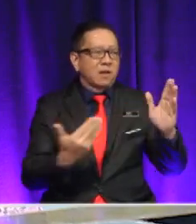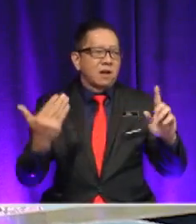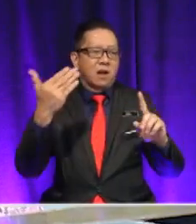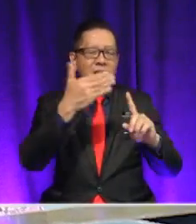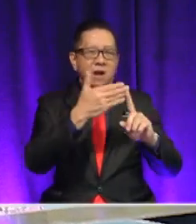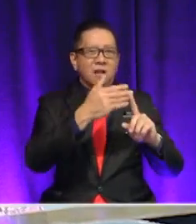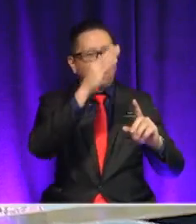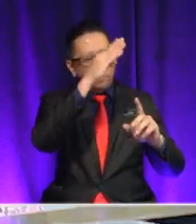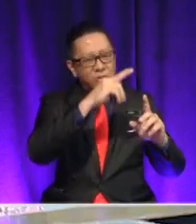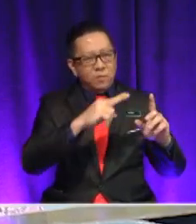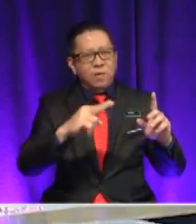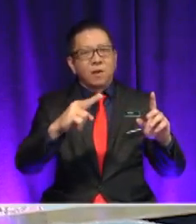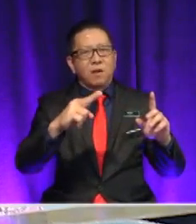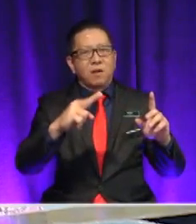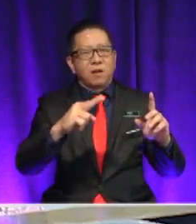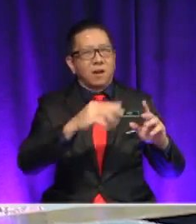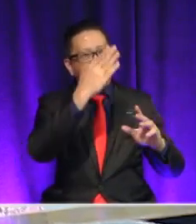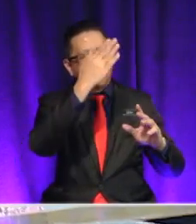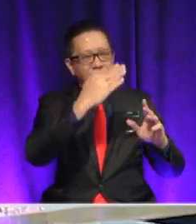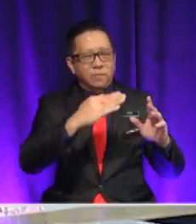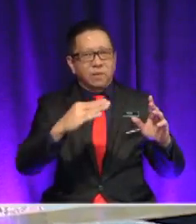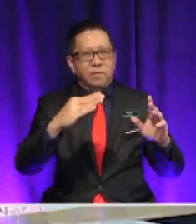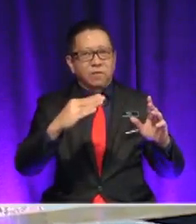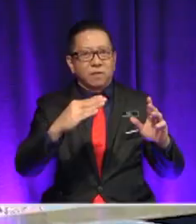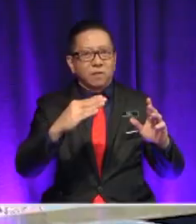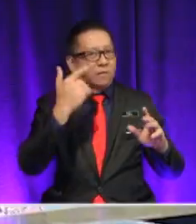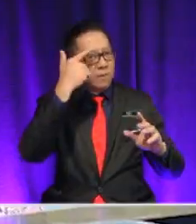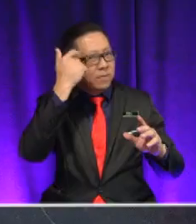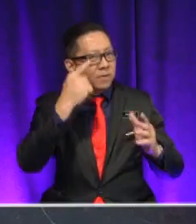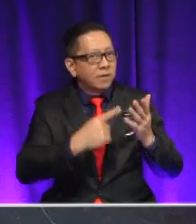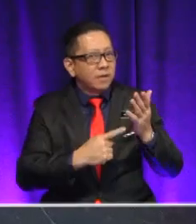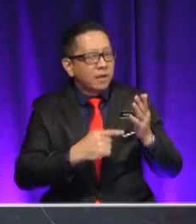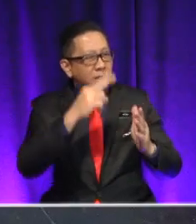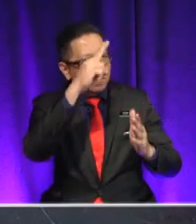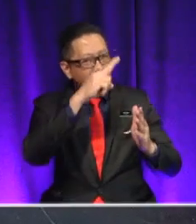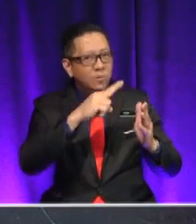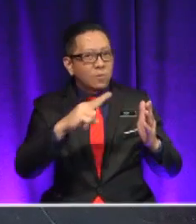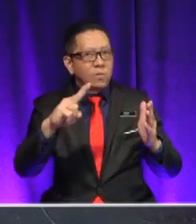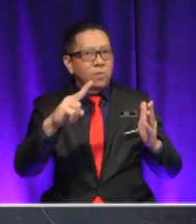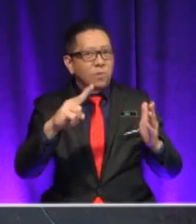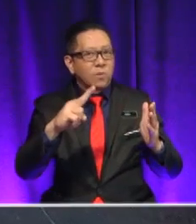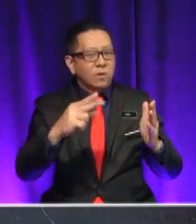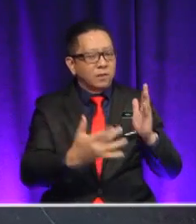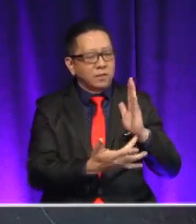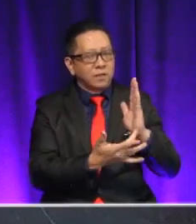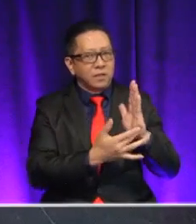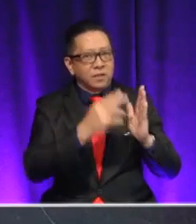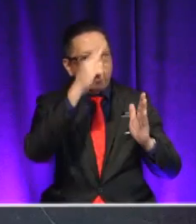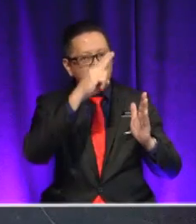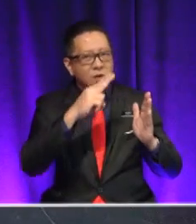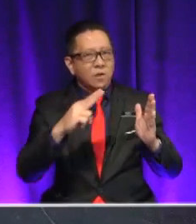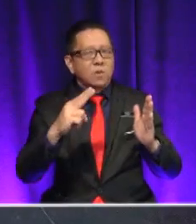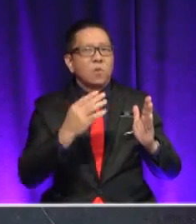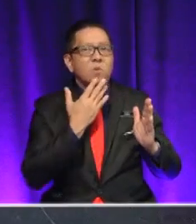disebut atas turun bawah atas turun bawah sebab apa kesan satwa warna akan memberi